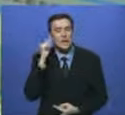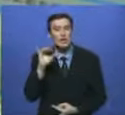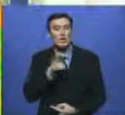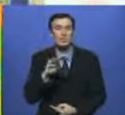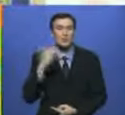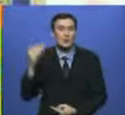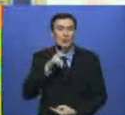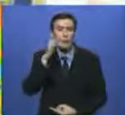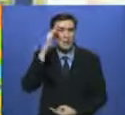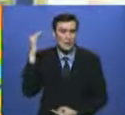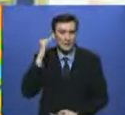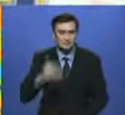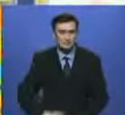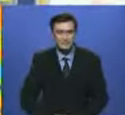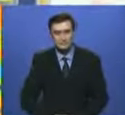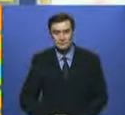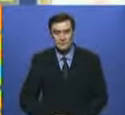Кореи.